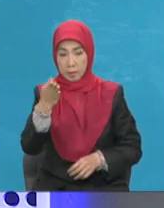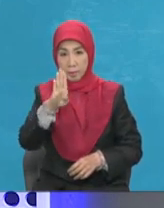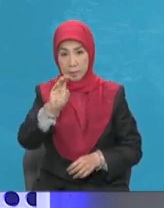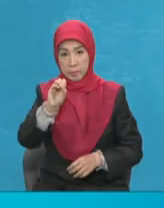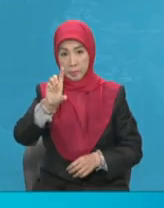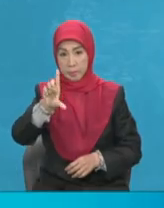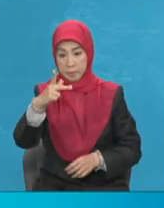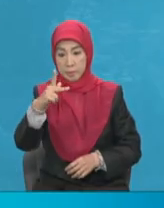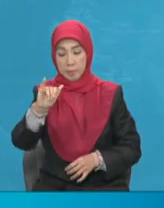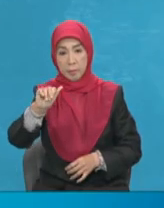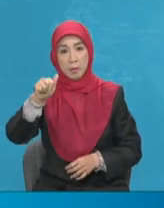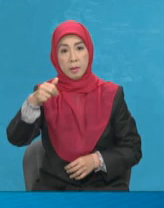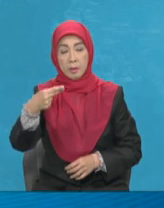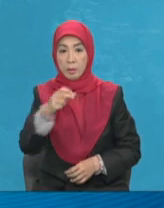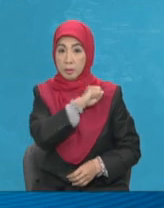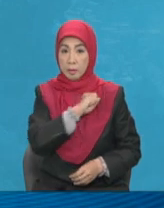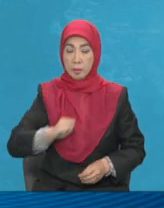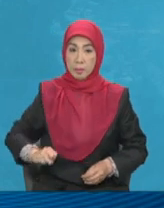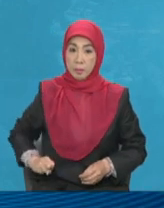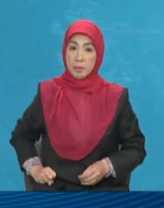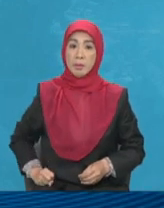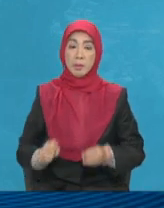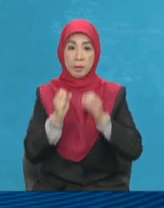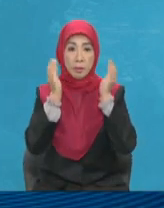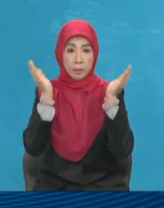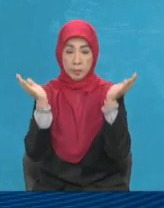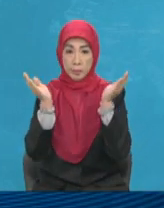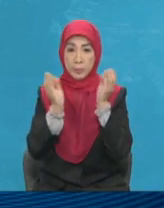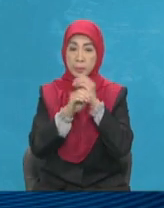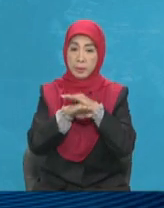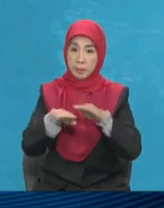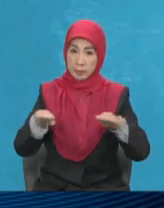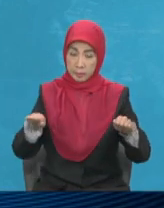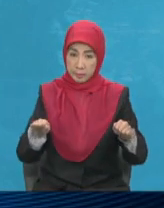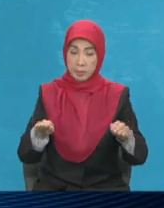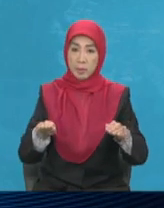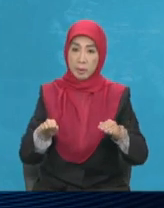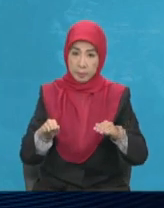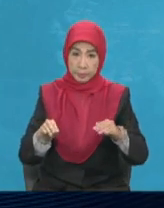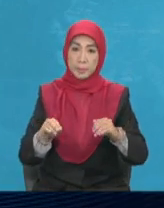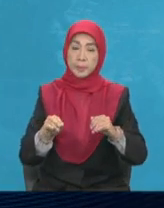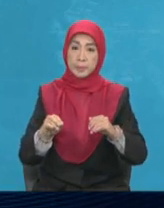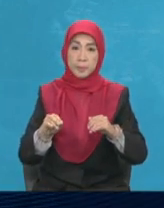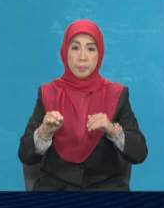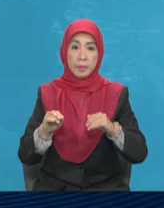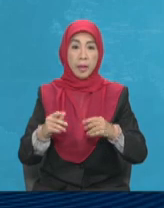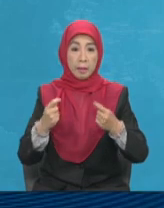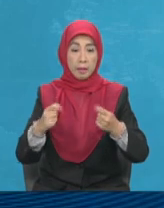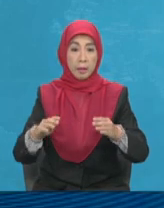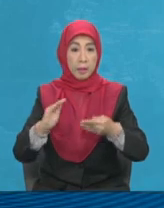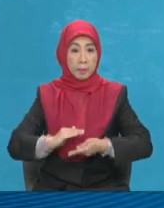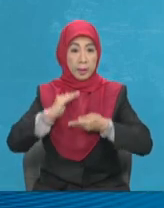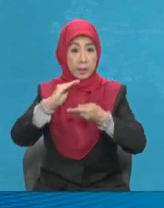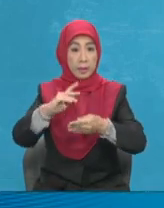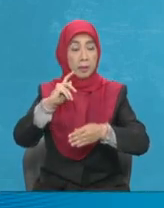almarhum Sultan Haji Omar Ali saifuddien Shadow kaliwedine Soul tandane dipertuan negara Brunei Darussalam telah